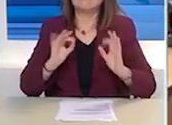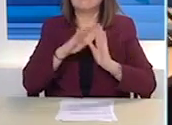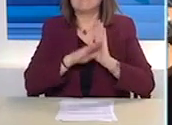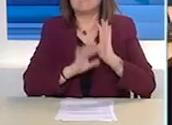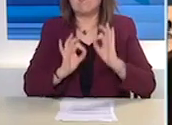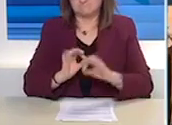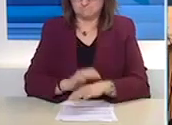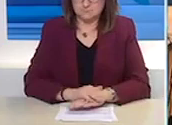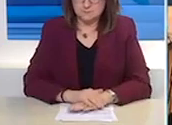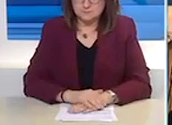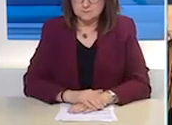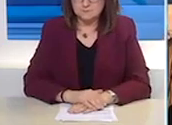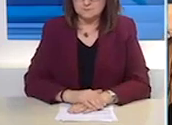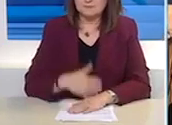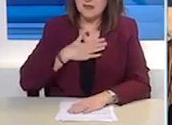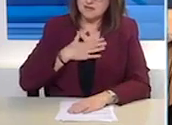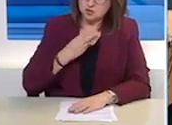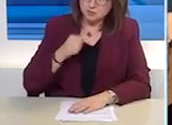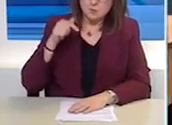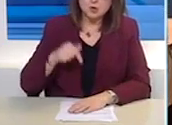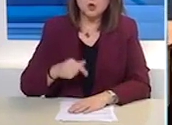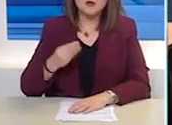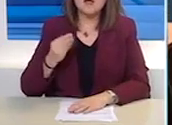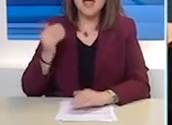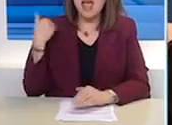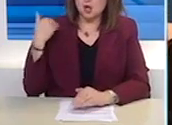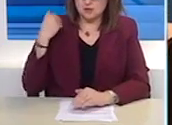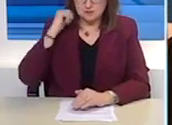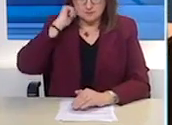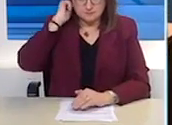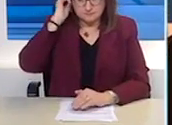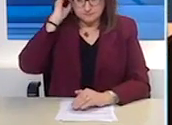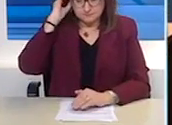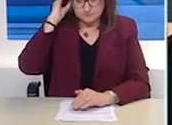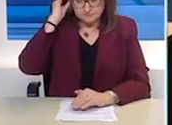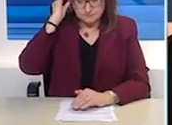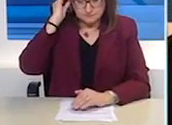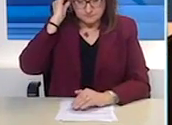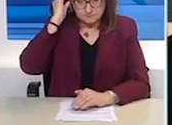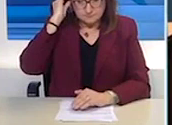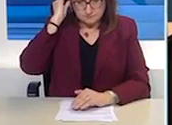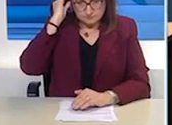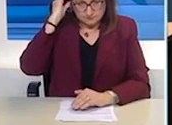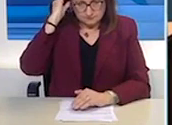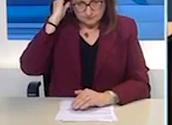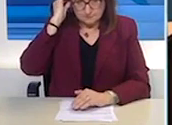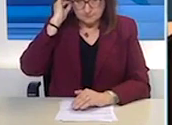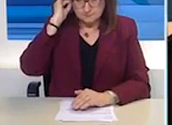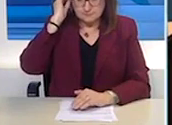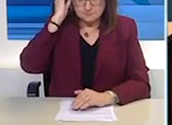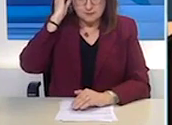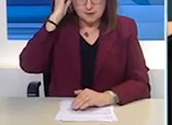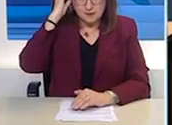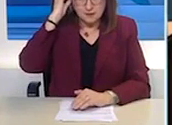Ευχαριστούμε, κύριε Λογοθέτη. Να περάσουμε σε ερωτήσεις. Πρώτη ερώτηση από τον κύριο Αντωνογιαννάκη και την εφημερίδα Αυγή και το ραδιοφωνικό σταθμό